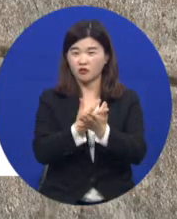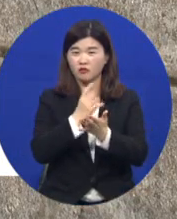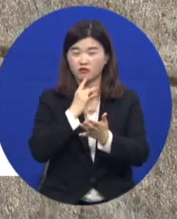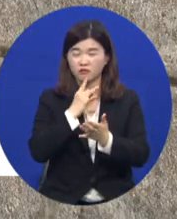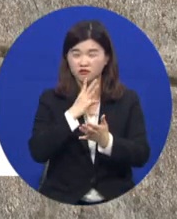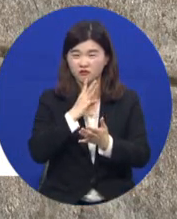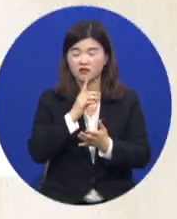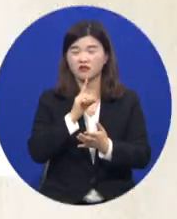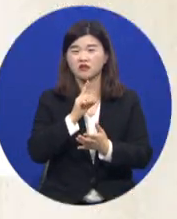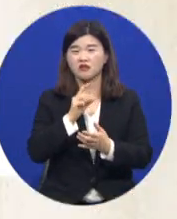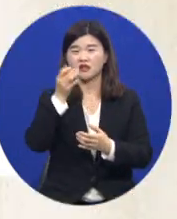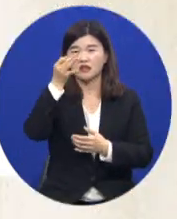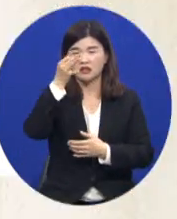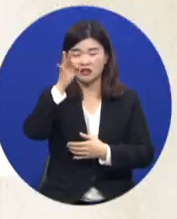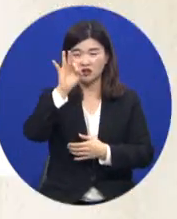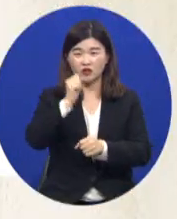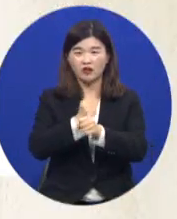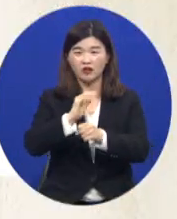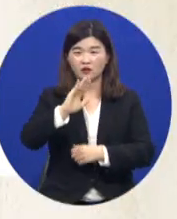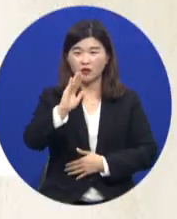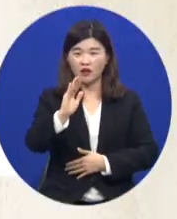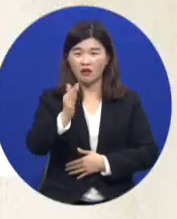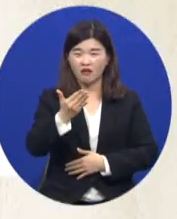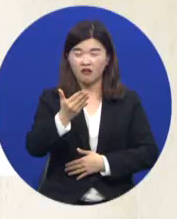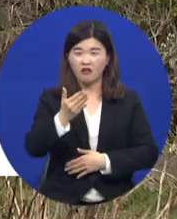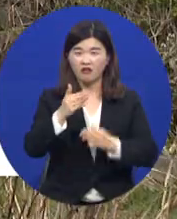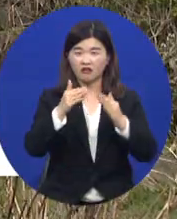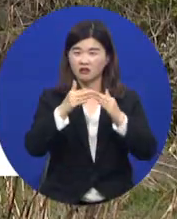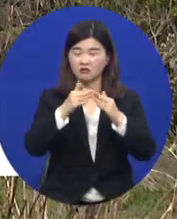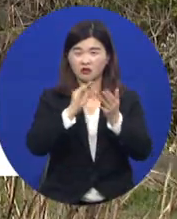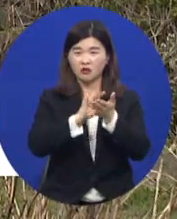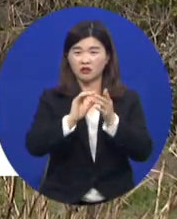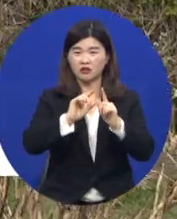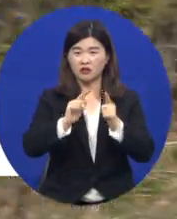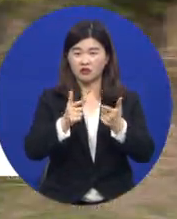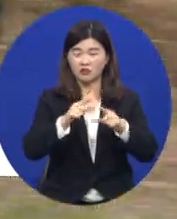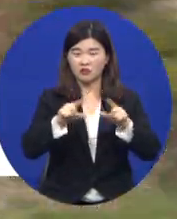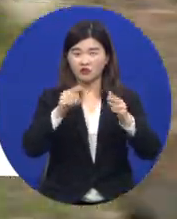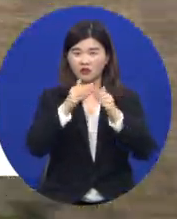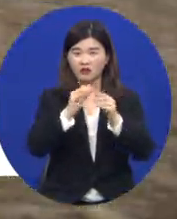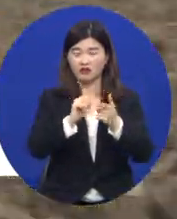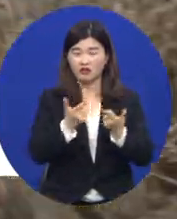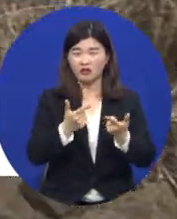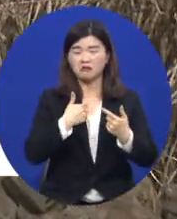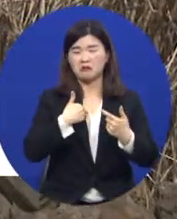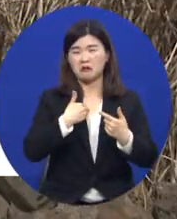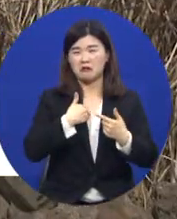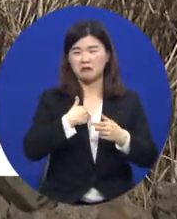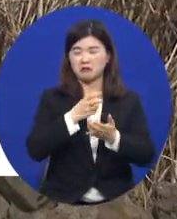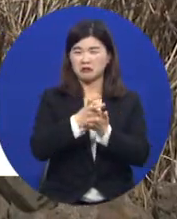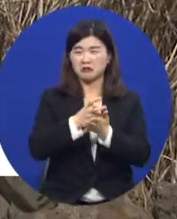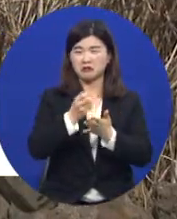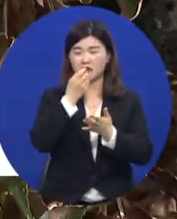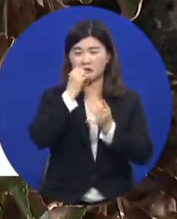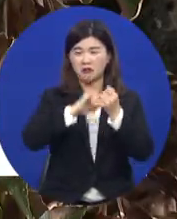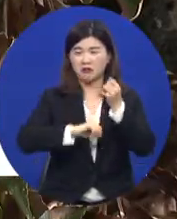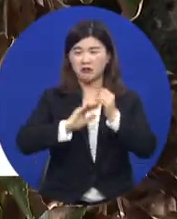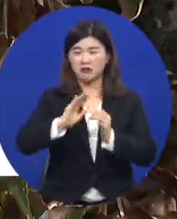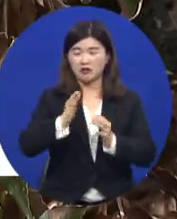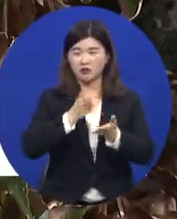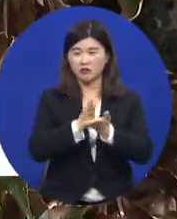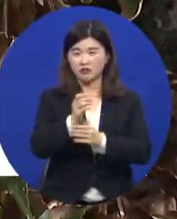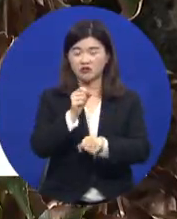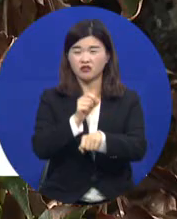탁상 산정임을 인정한 것이며 폐가를 표준주택으로 선정해 자신들이 만든 지침도 어겼다며 전문성이